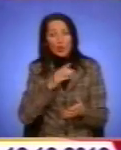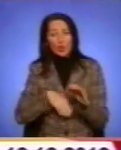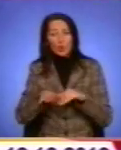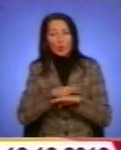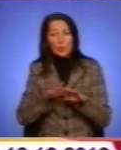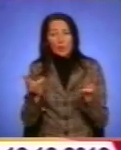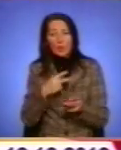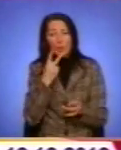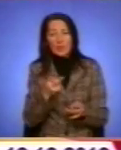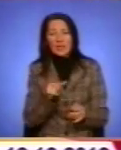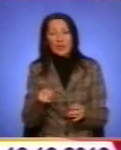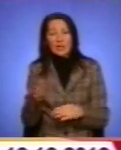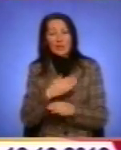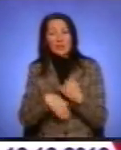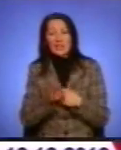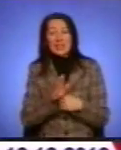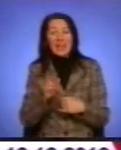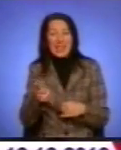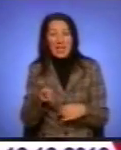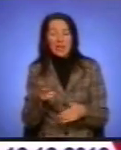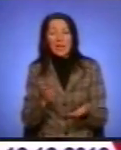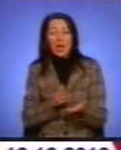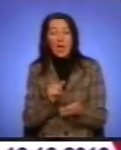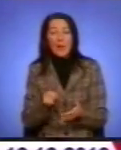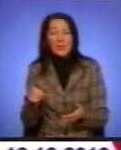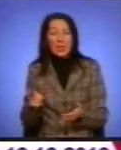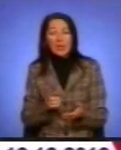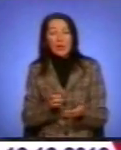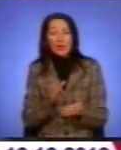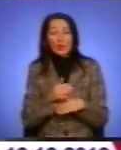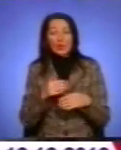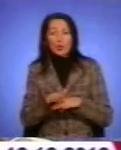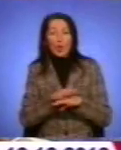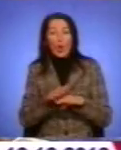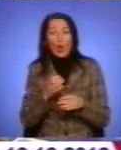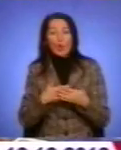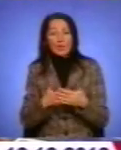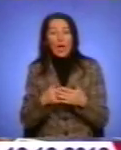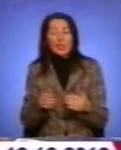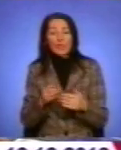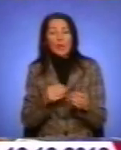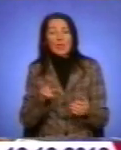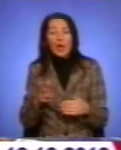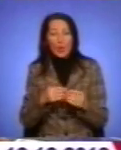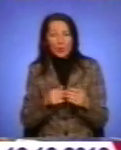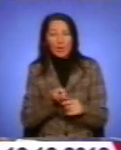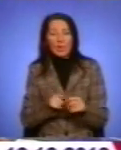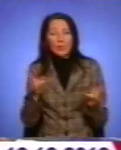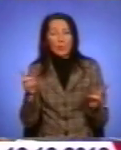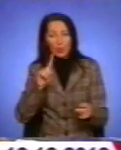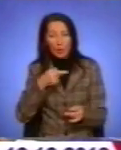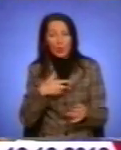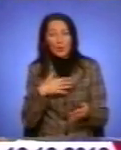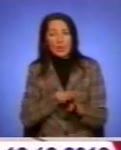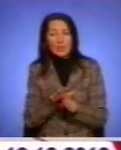з інвалідністю не як на пацієнтів та клієнтів соціальних фондів, а як на професіоналів, які потребують реалізації свого права на працю, на